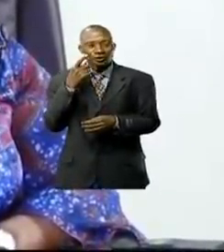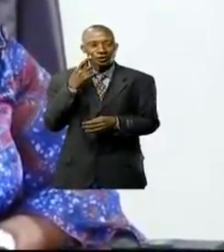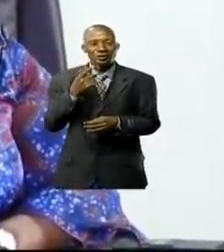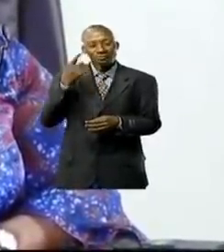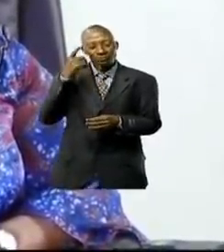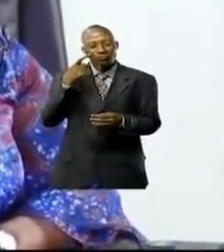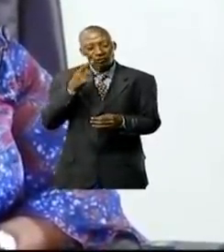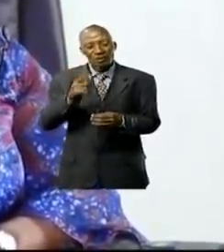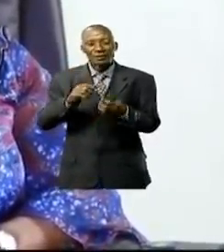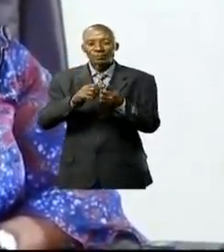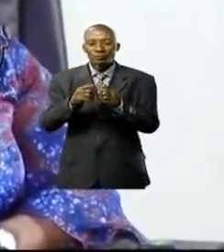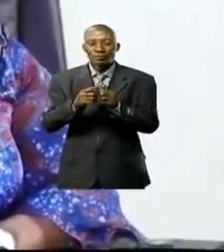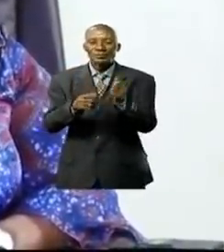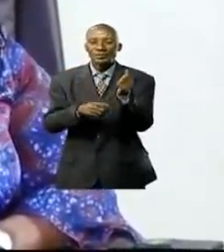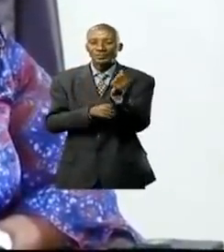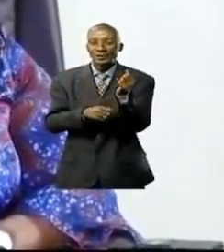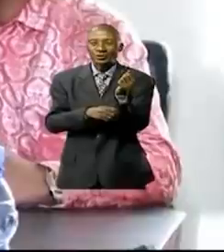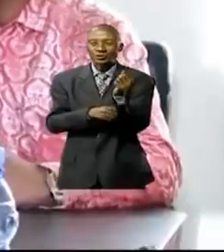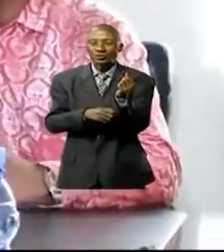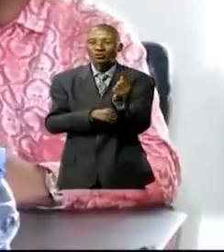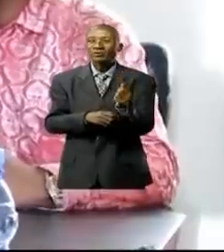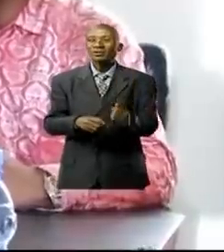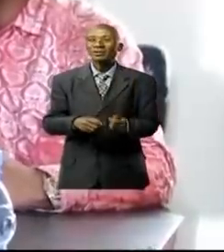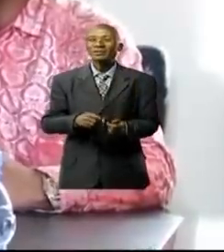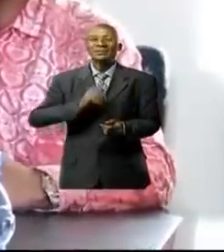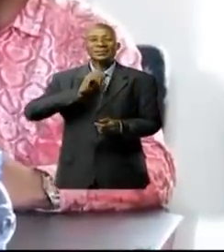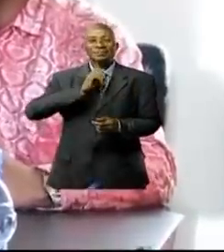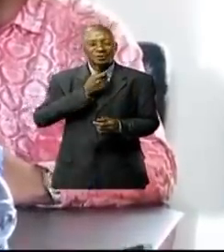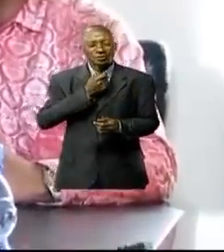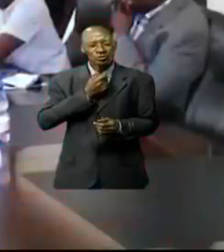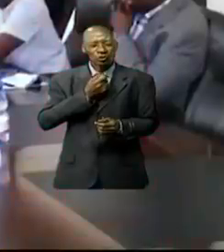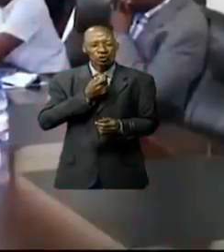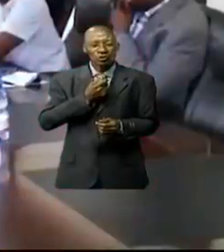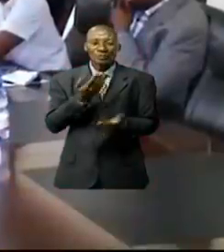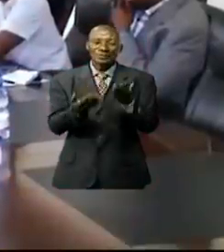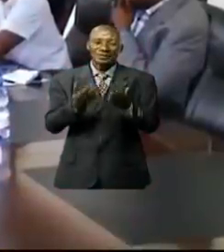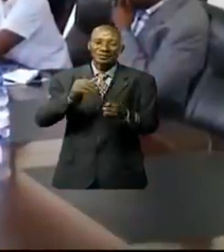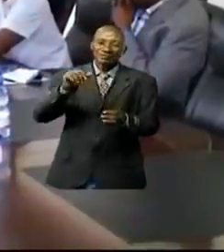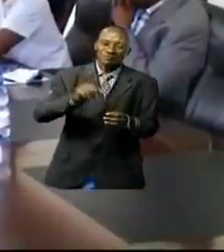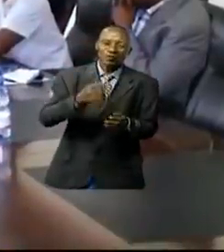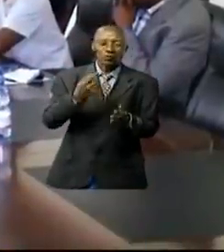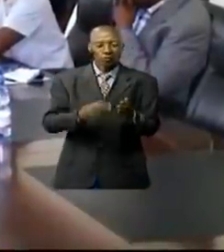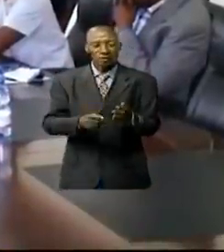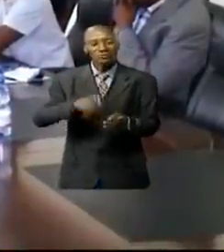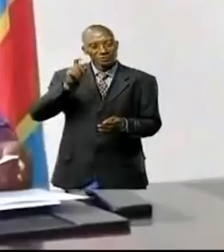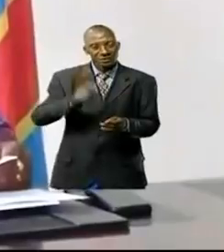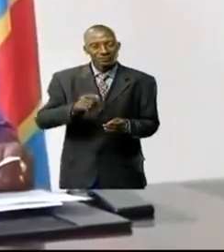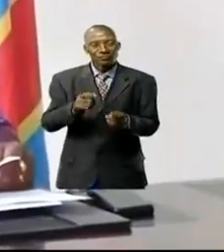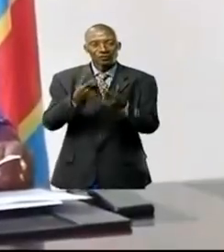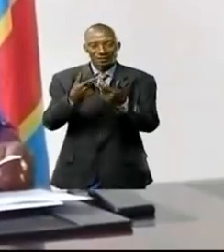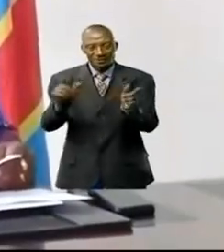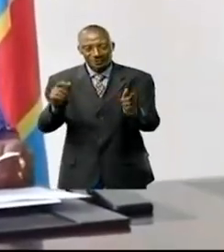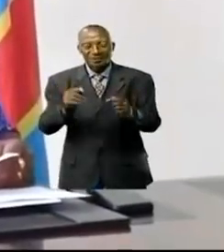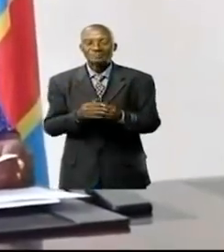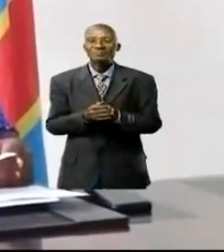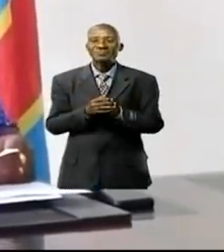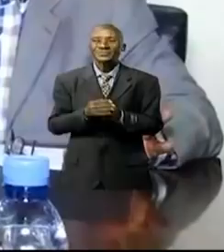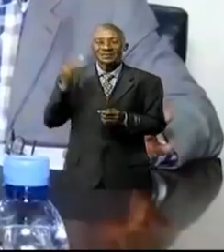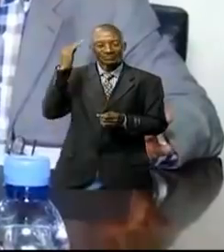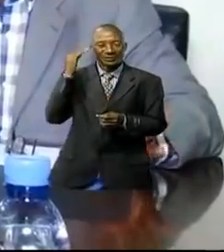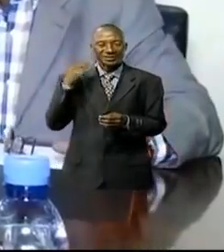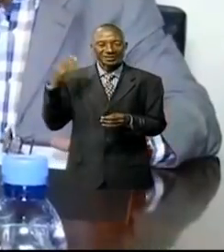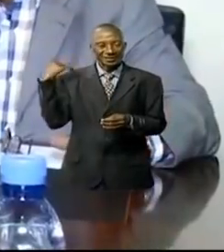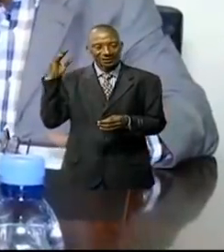condamnés ou libérés. Le processus est déjà enclenché sur instruction de la ministre d'État, ministre de la